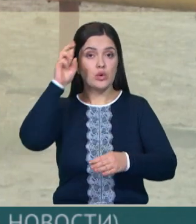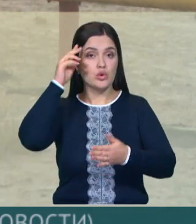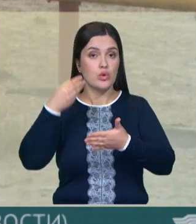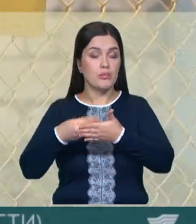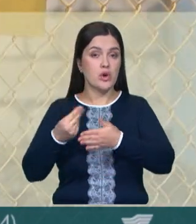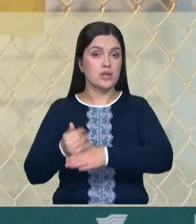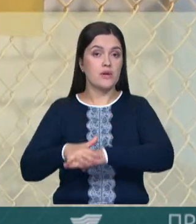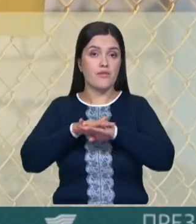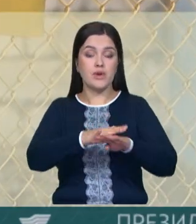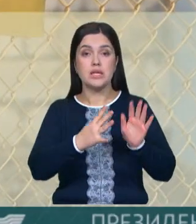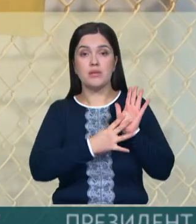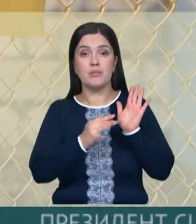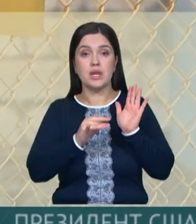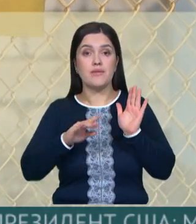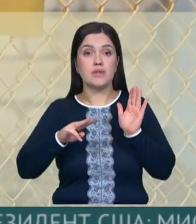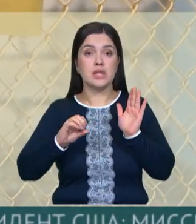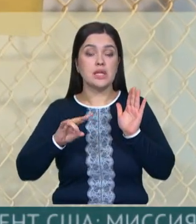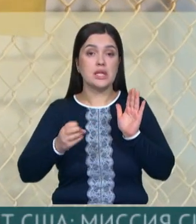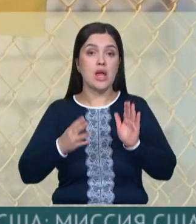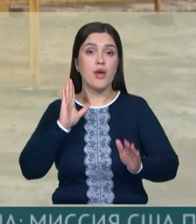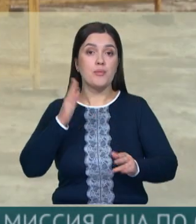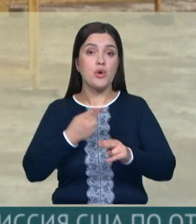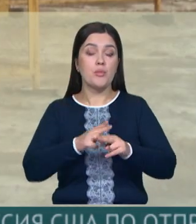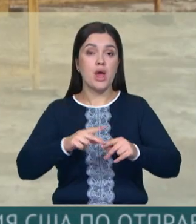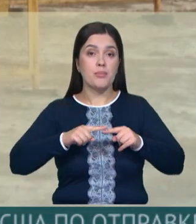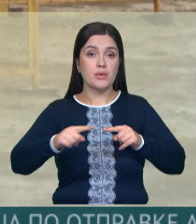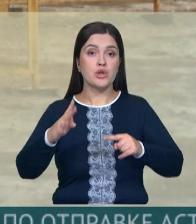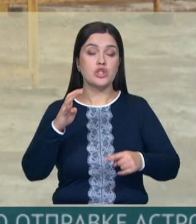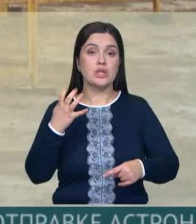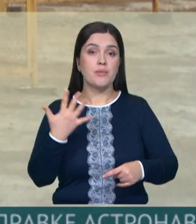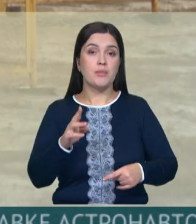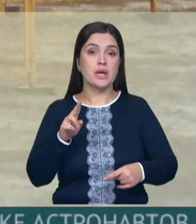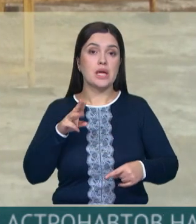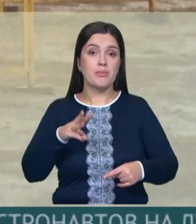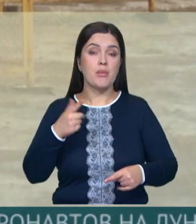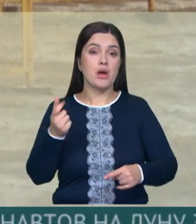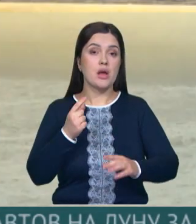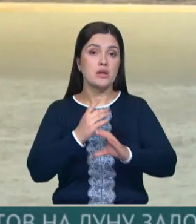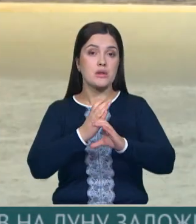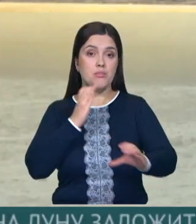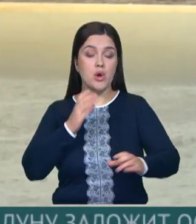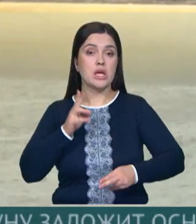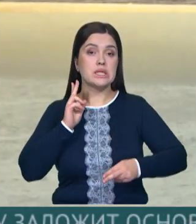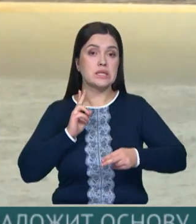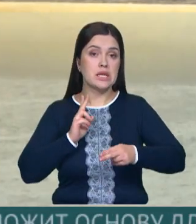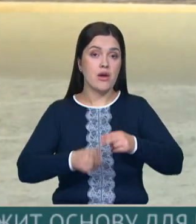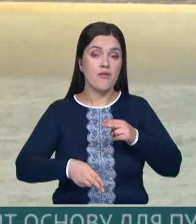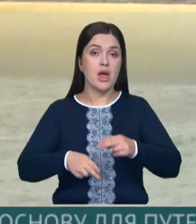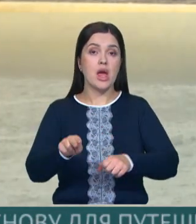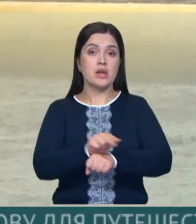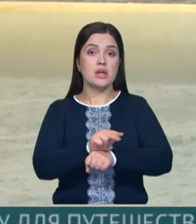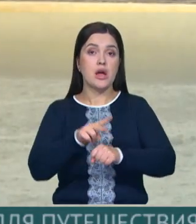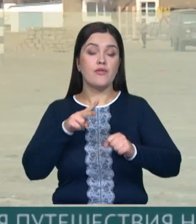это из бюджета выделено 9 миллиардов тенге. Всего предстоит протянуть почти 450 километров